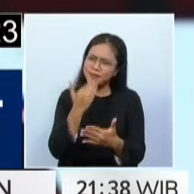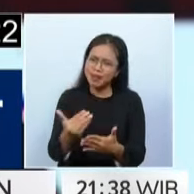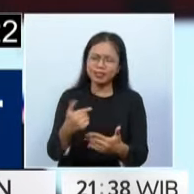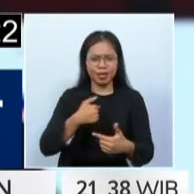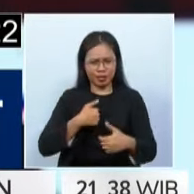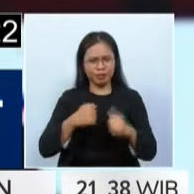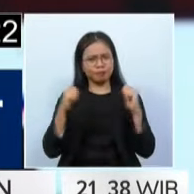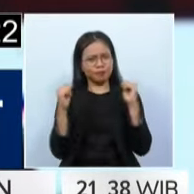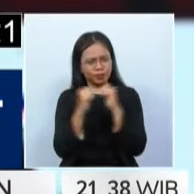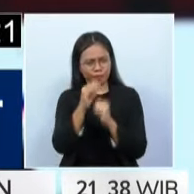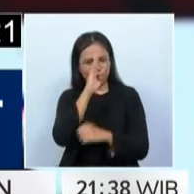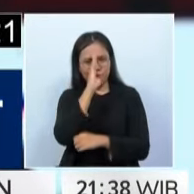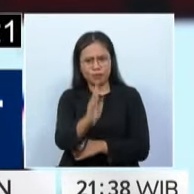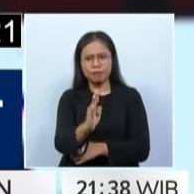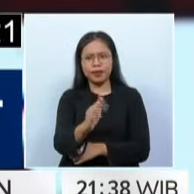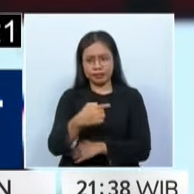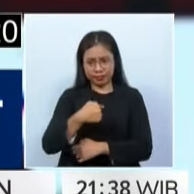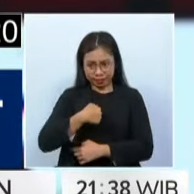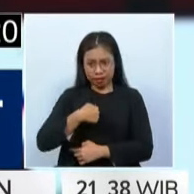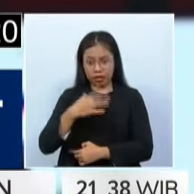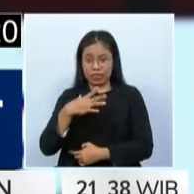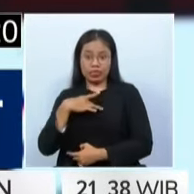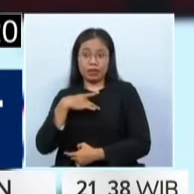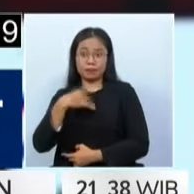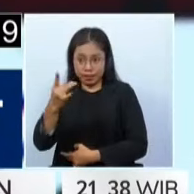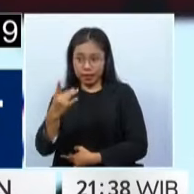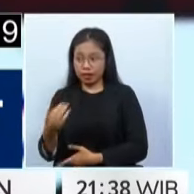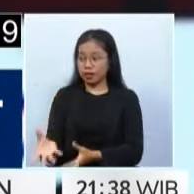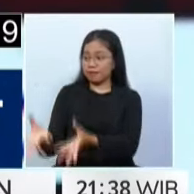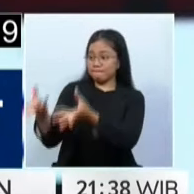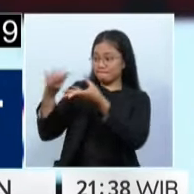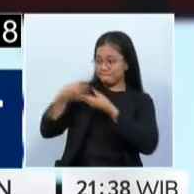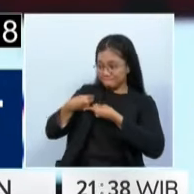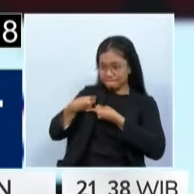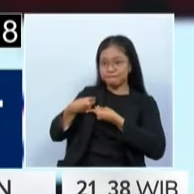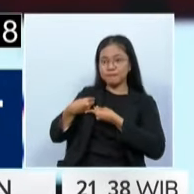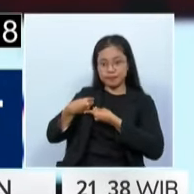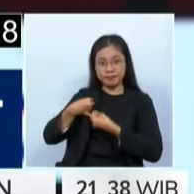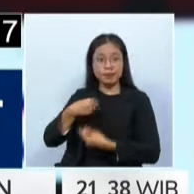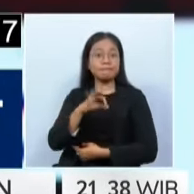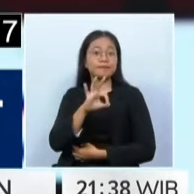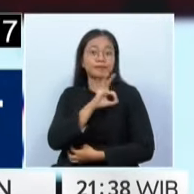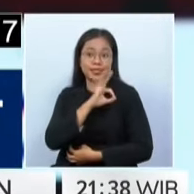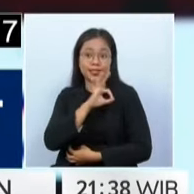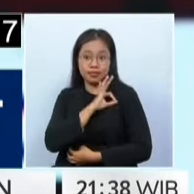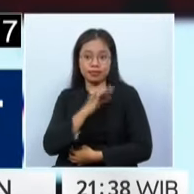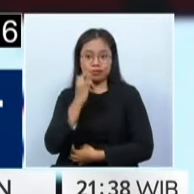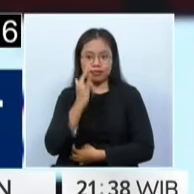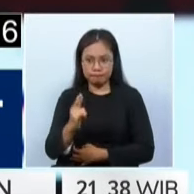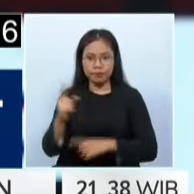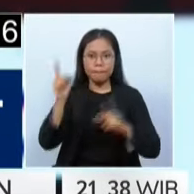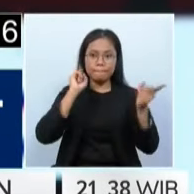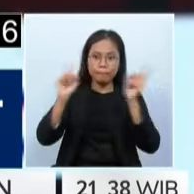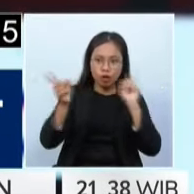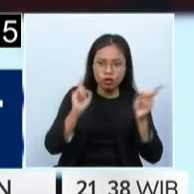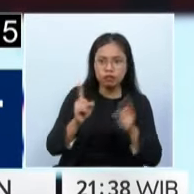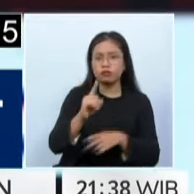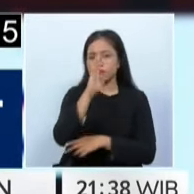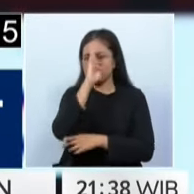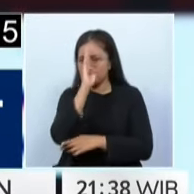manakala Saya menerima mandat dari rakyat untuk tetap menjalankan politik bebas aktif